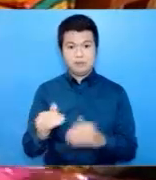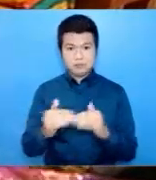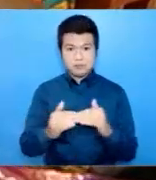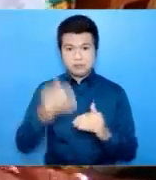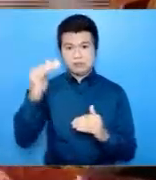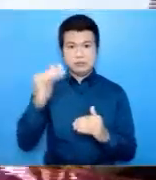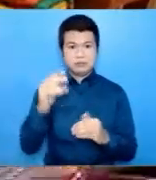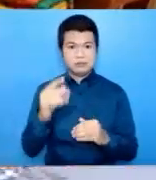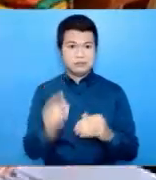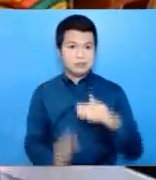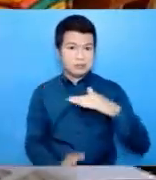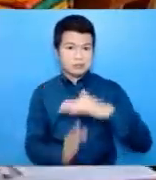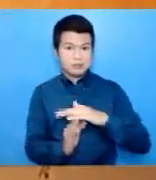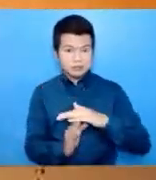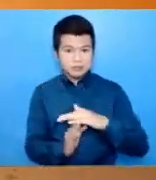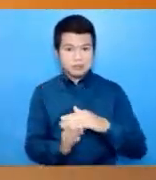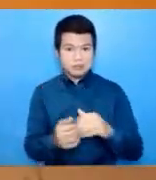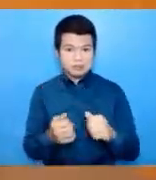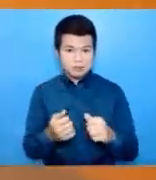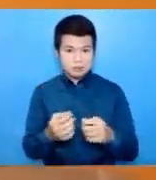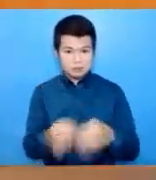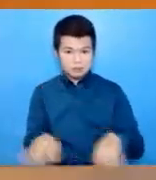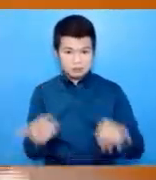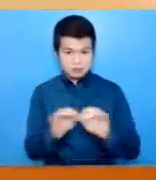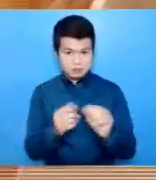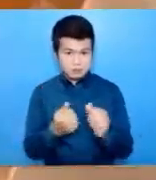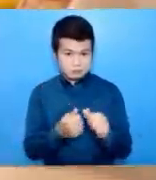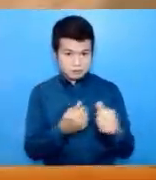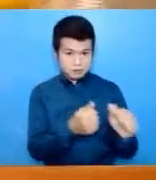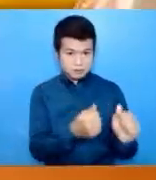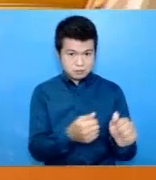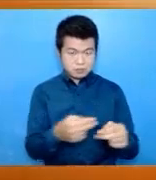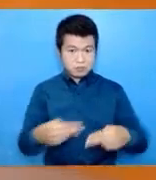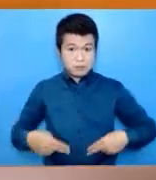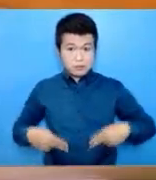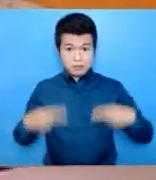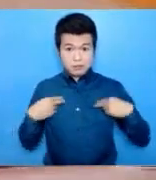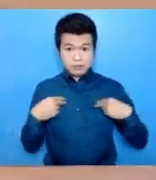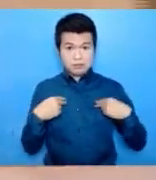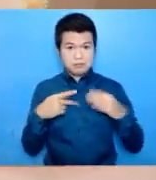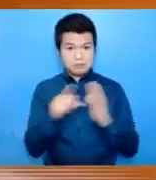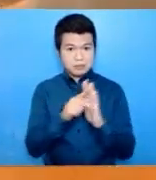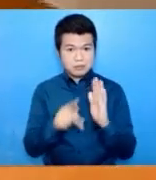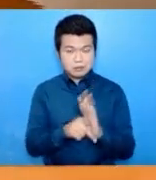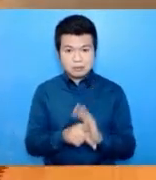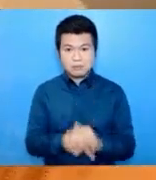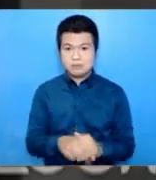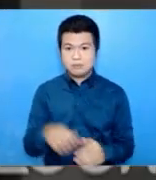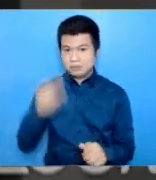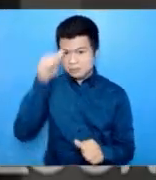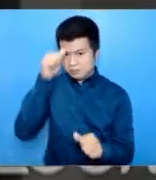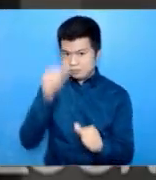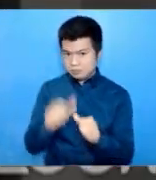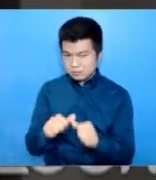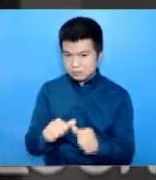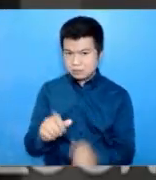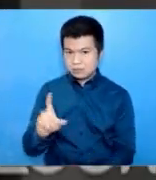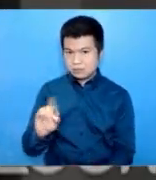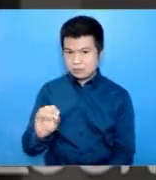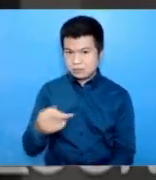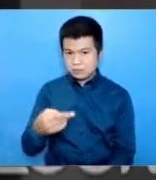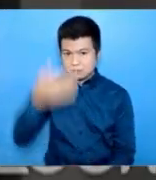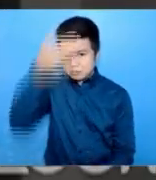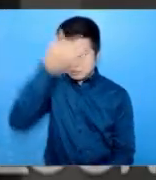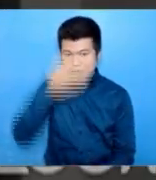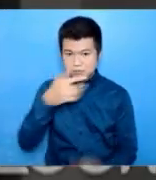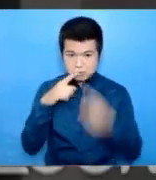ang minimum health standards. Paalala lang ng DOH. Magsuot no, ng face mask, face shield. Magdala po